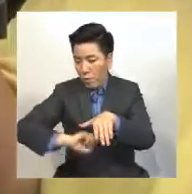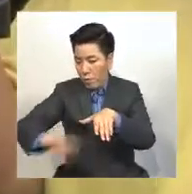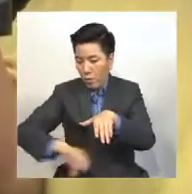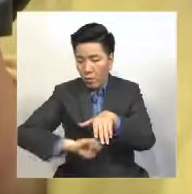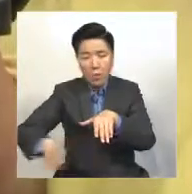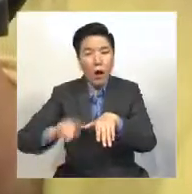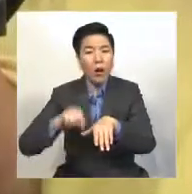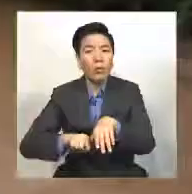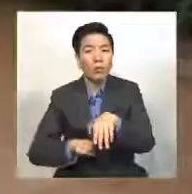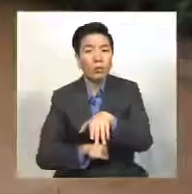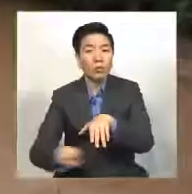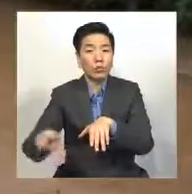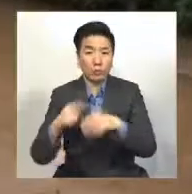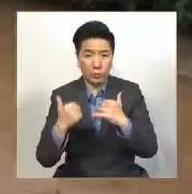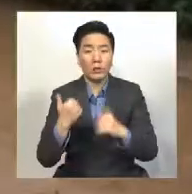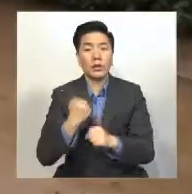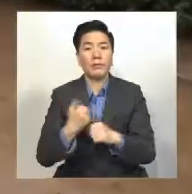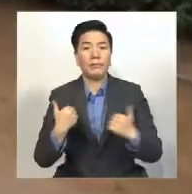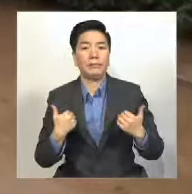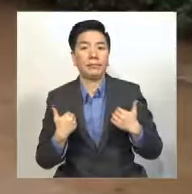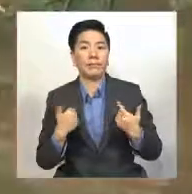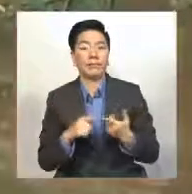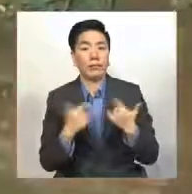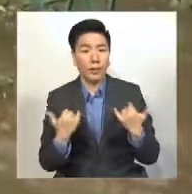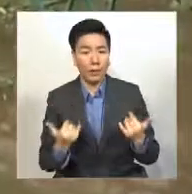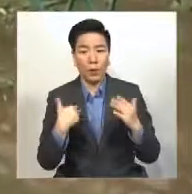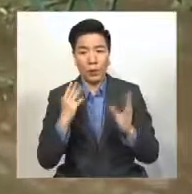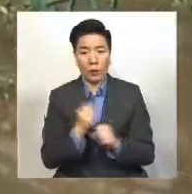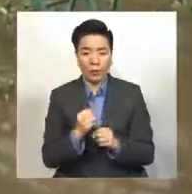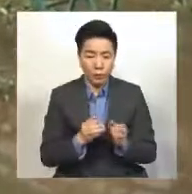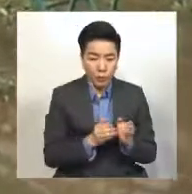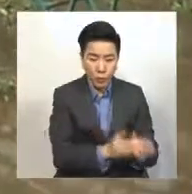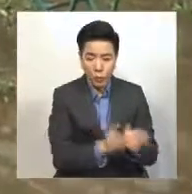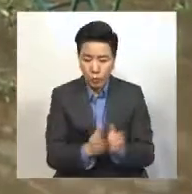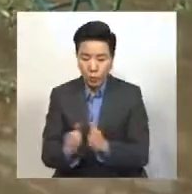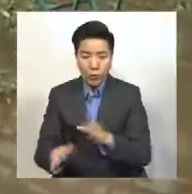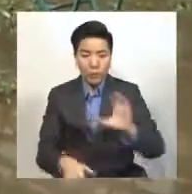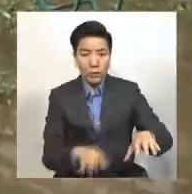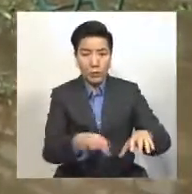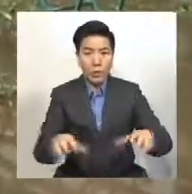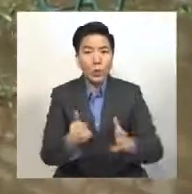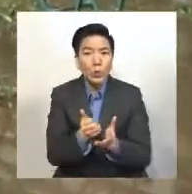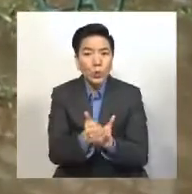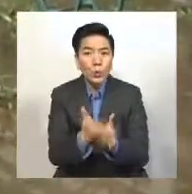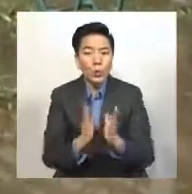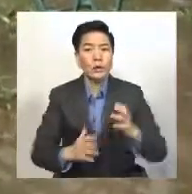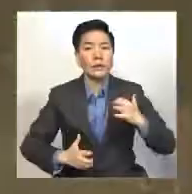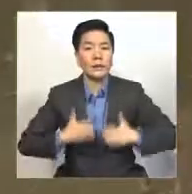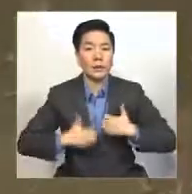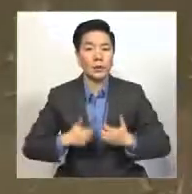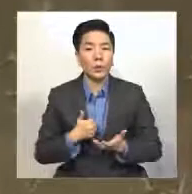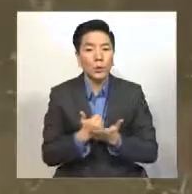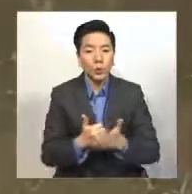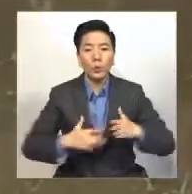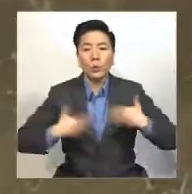ไปสู่ห้วยพระคืออ ย่างไรก็ตามเจ้าหน้าที่ทุกภาคส่วนยังคงวางกำลังในการช่วยเหลือผู้ประสบภัยและอำนวย